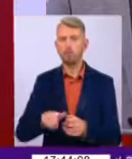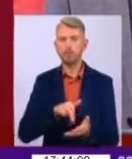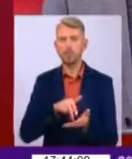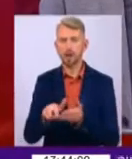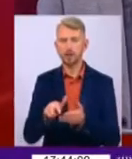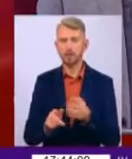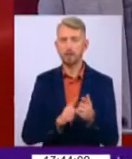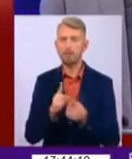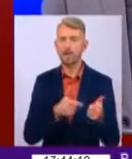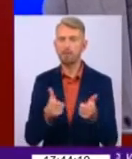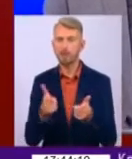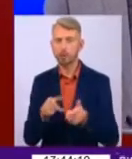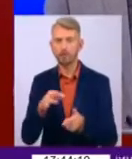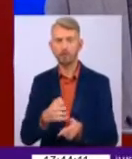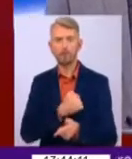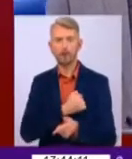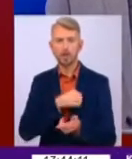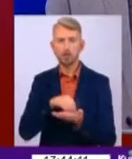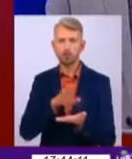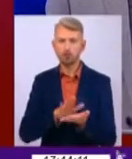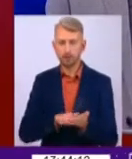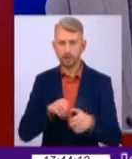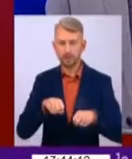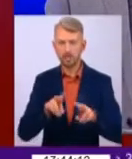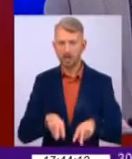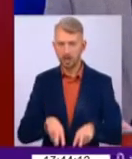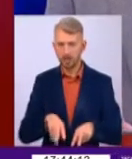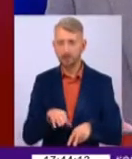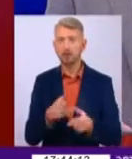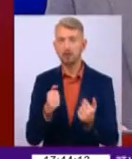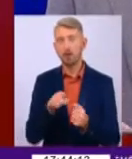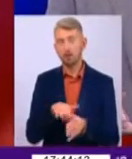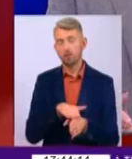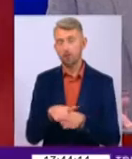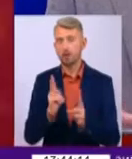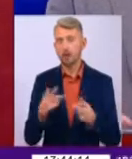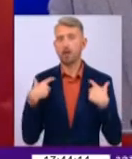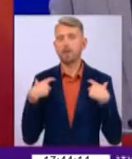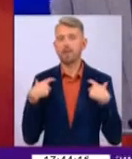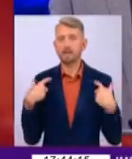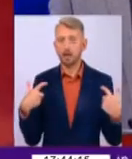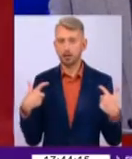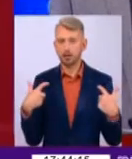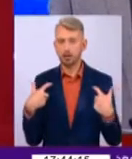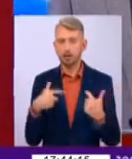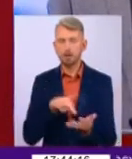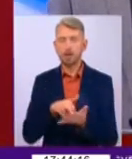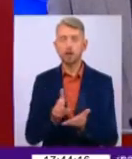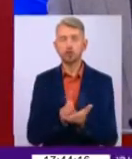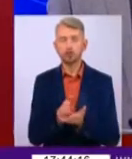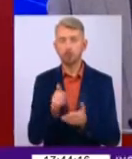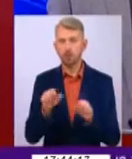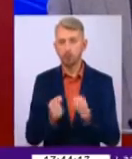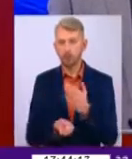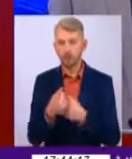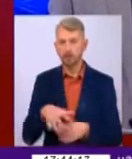прохождения переподготовки по военно-учетной специальности, да, они вполне как офицеры, проходящие службу, они могут